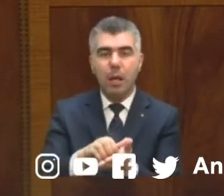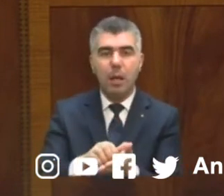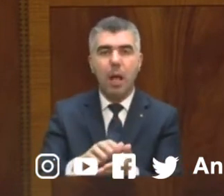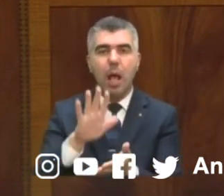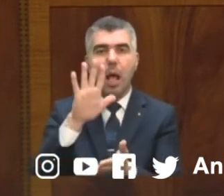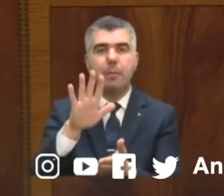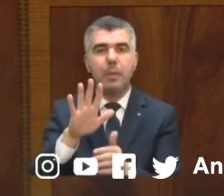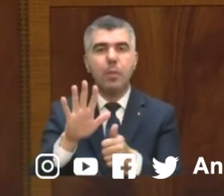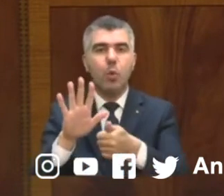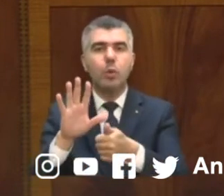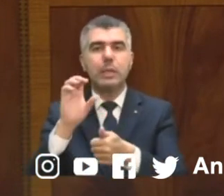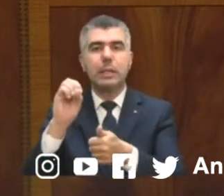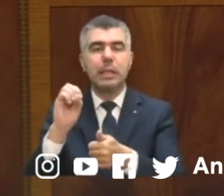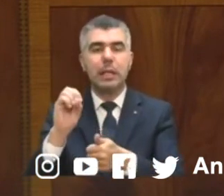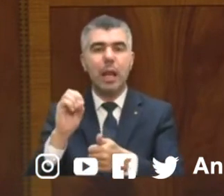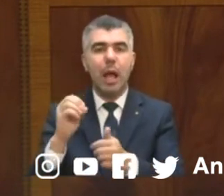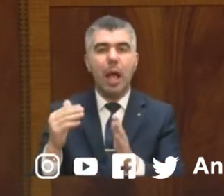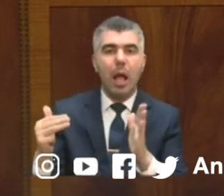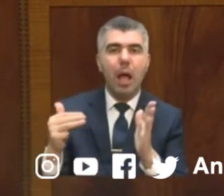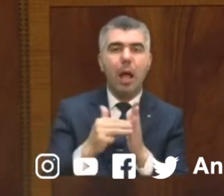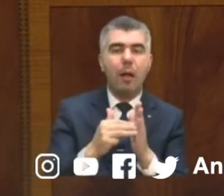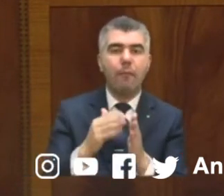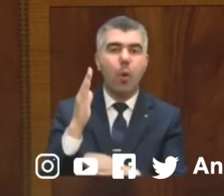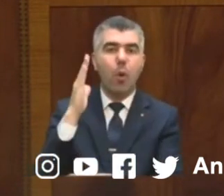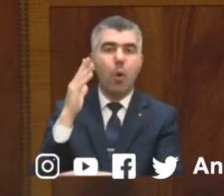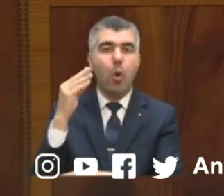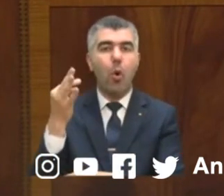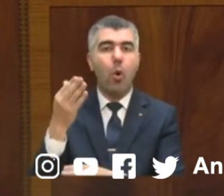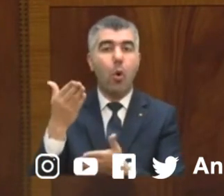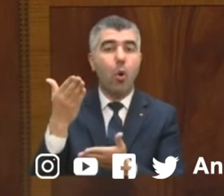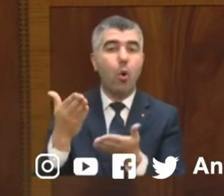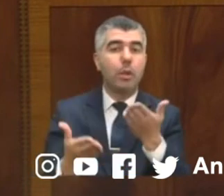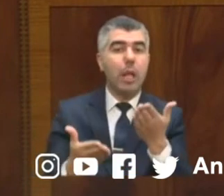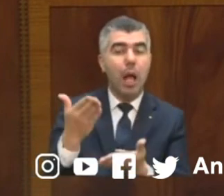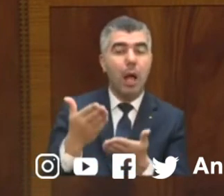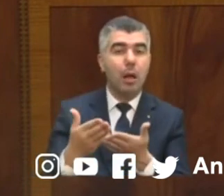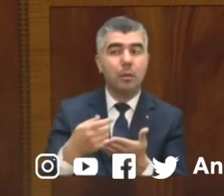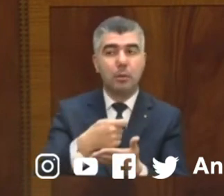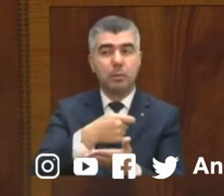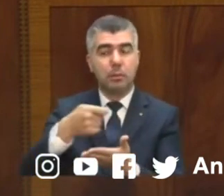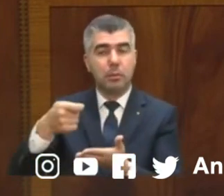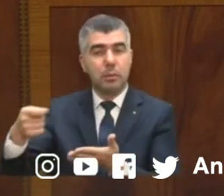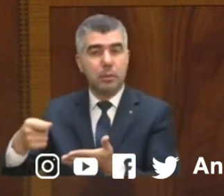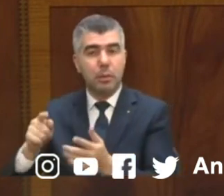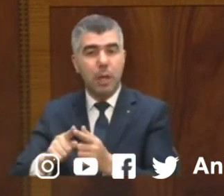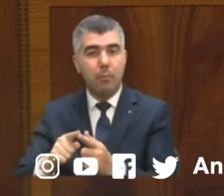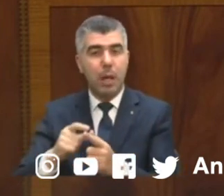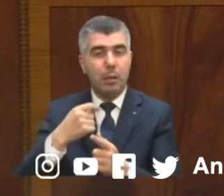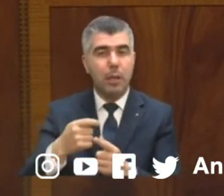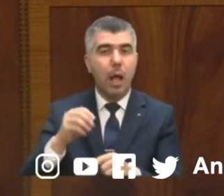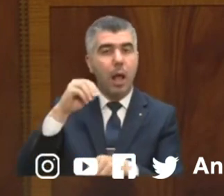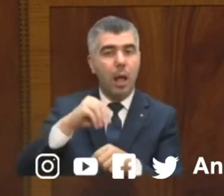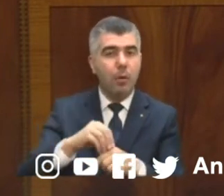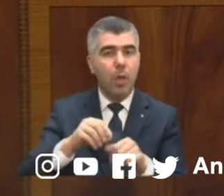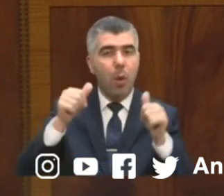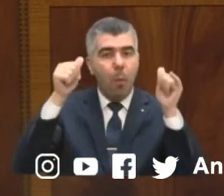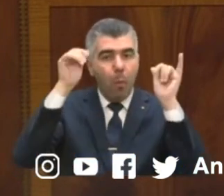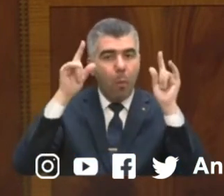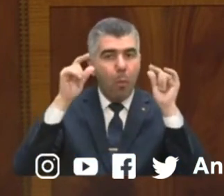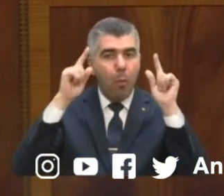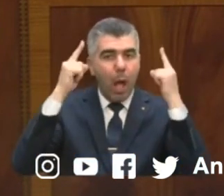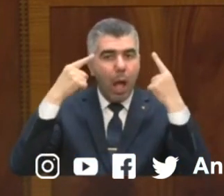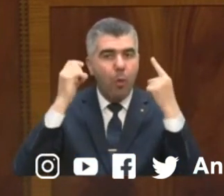من الشعير، تعويض الأغنام والماعز والأبقار المفقودة لكسابي المناطق المتضررة. فيما يخص